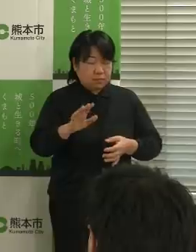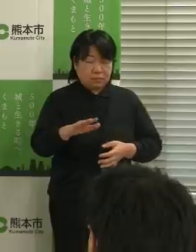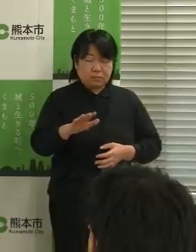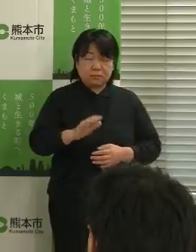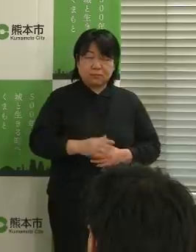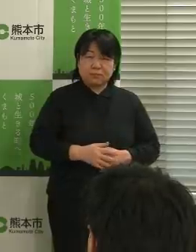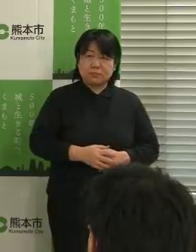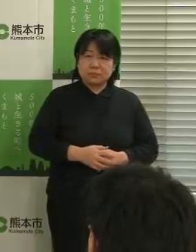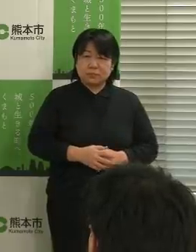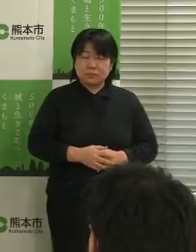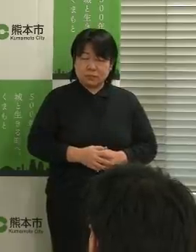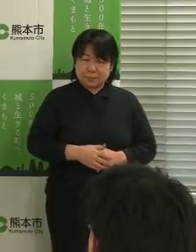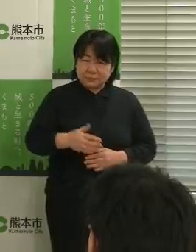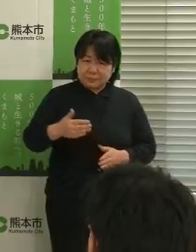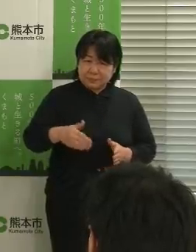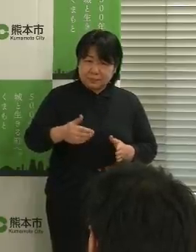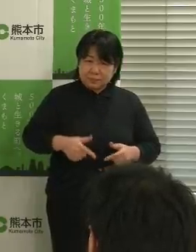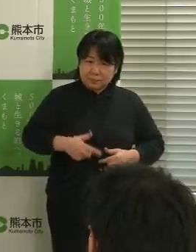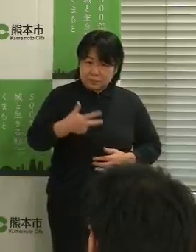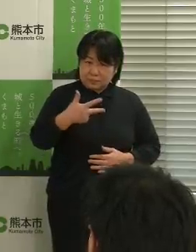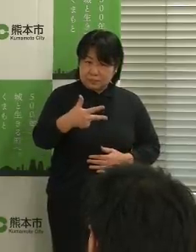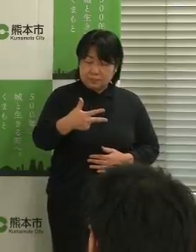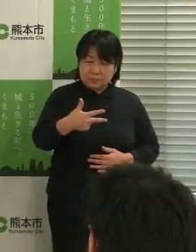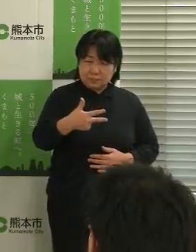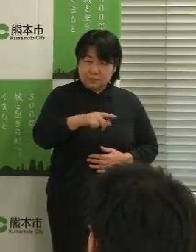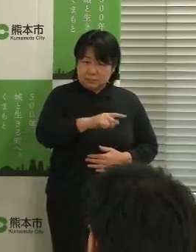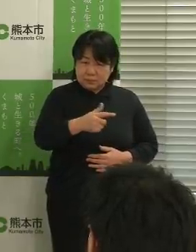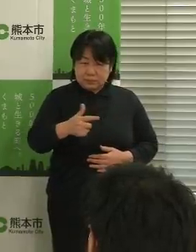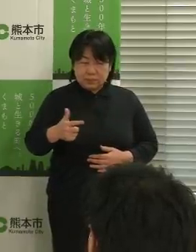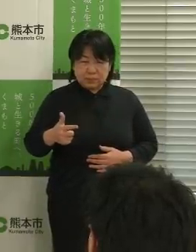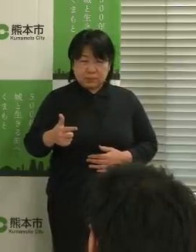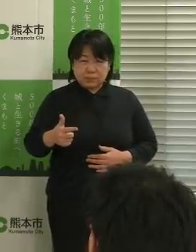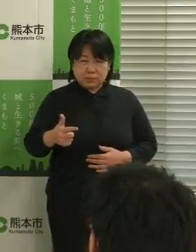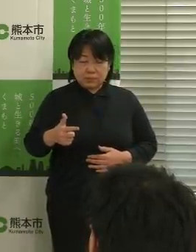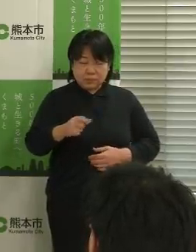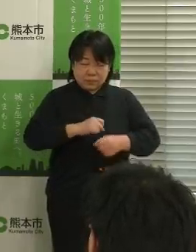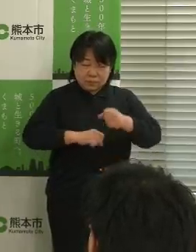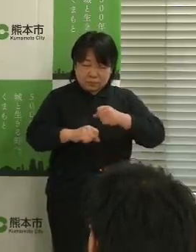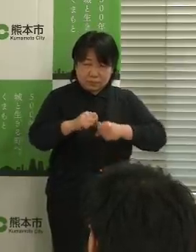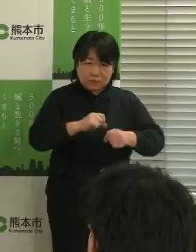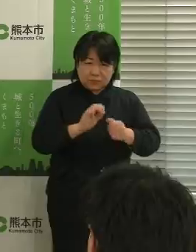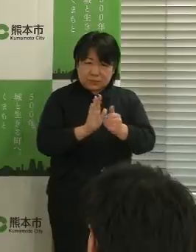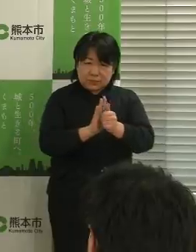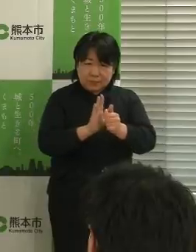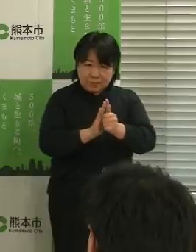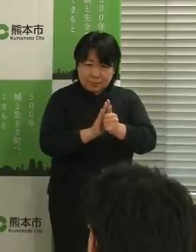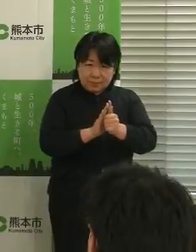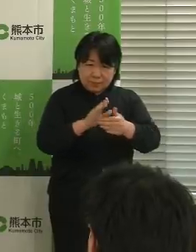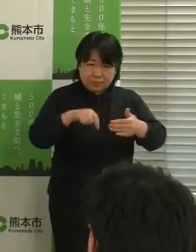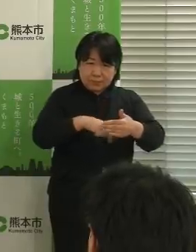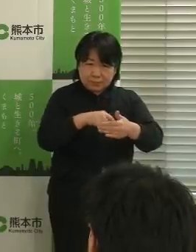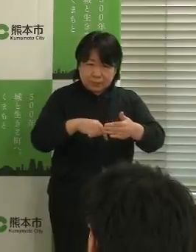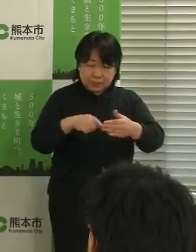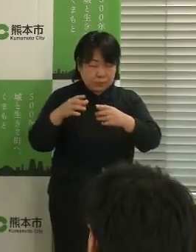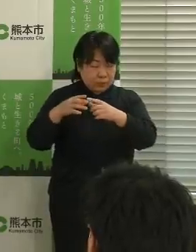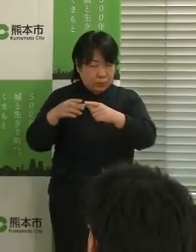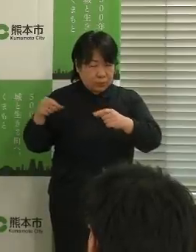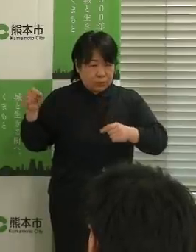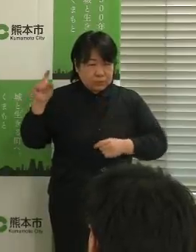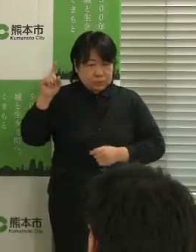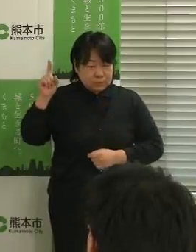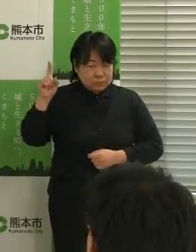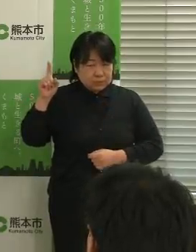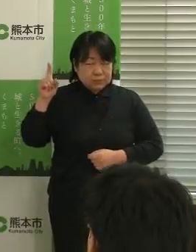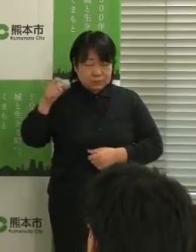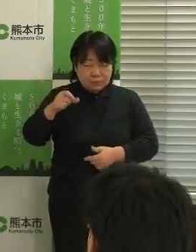うもまだですね、熊本市でいろいろと取り組んでいる支援メニュー、それから国が雇用調整助